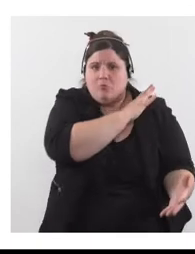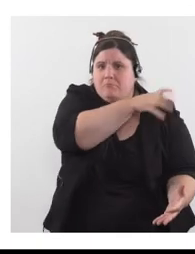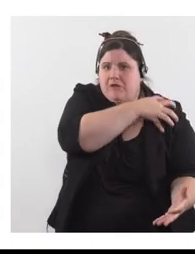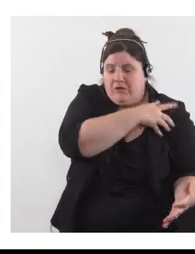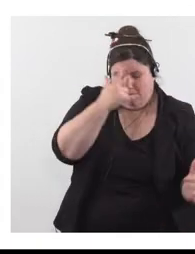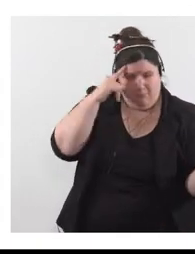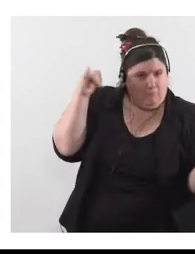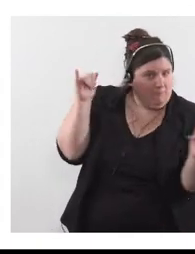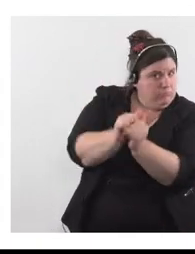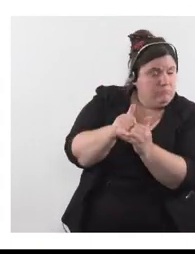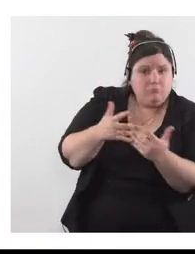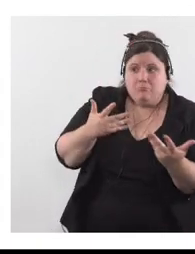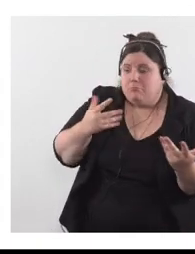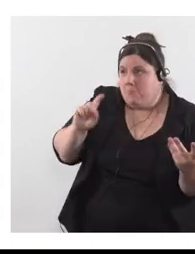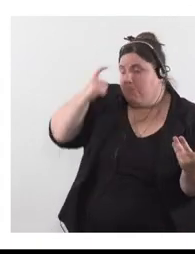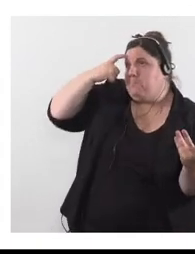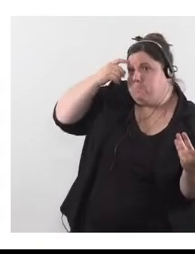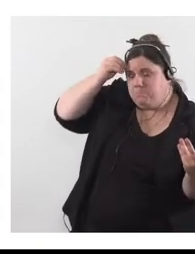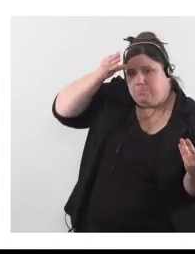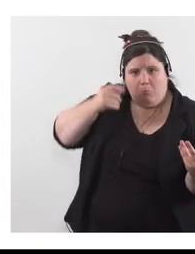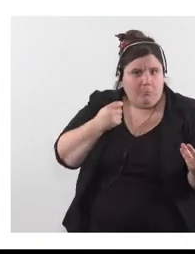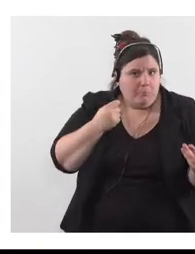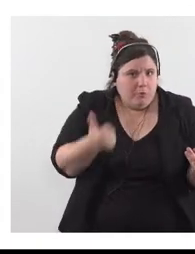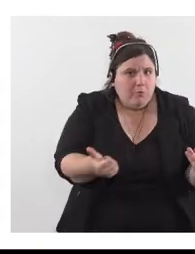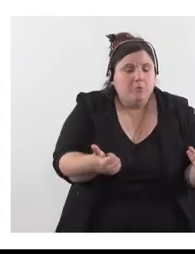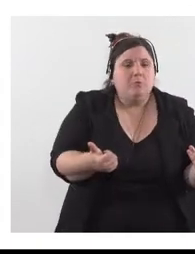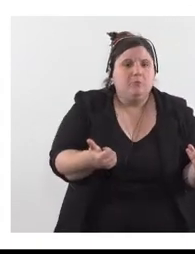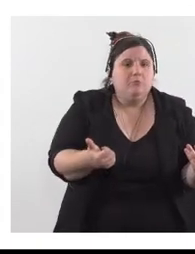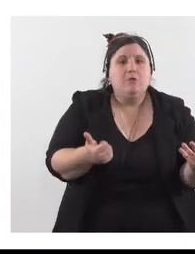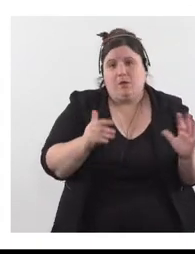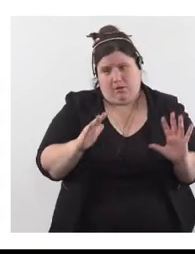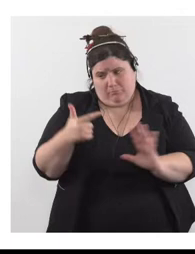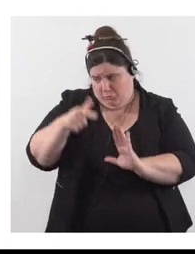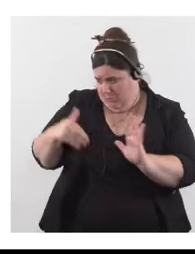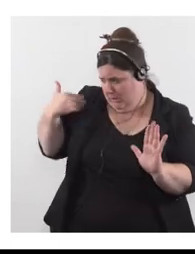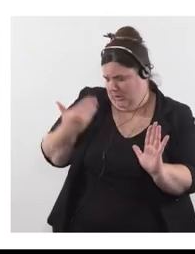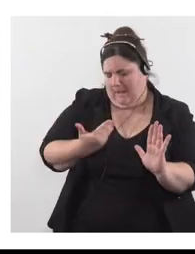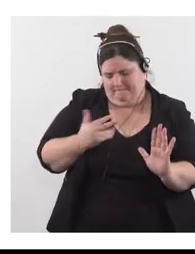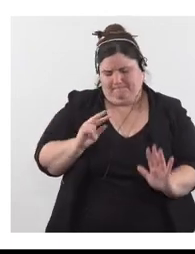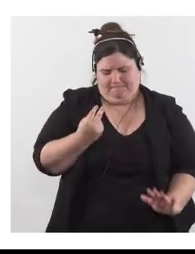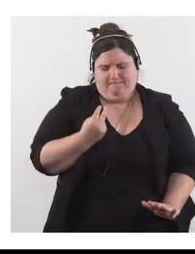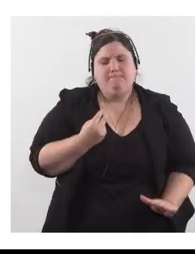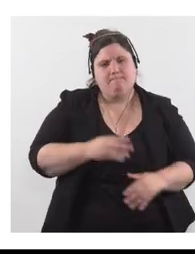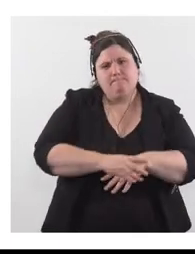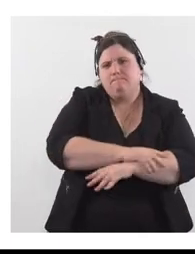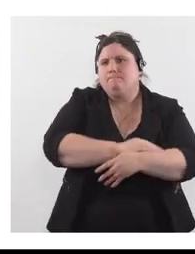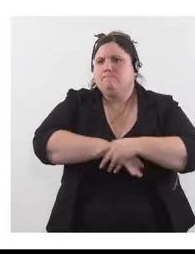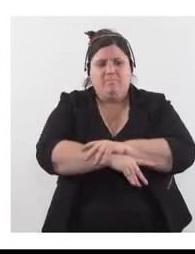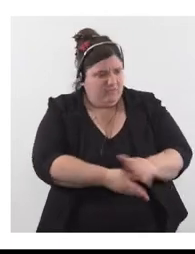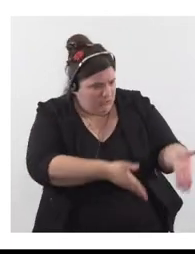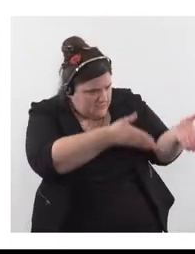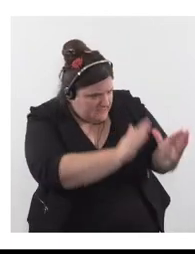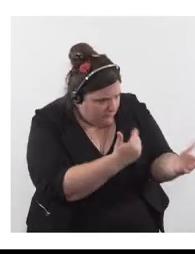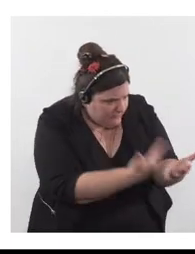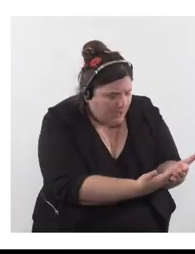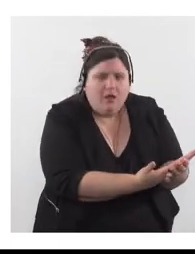qui nous arrive aussi, et c'est arrivé deux fois au cours des deux derniers mois, nous décidons d'aller en justice en degré d'appel parce que la